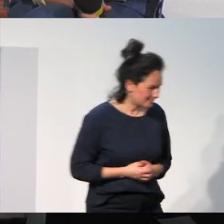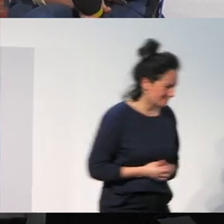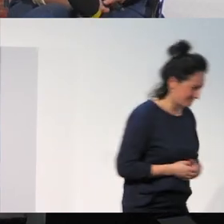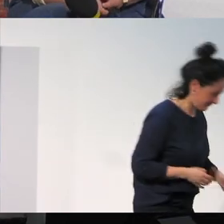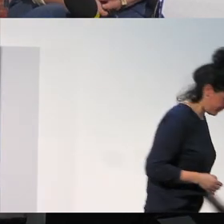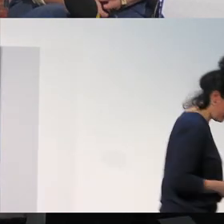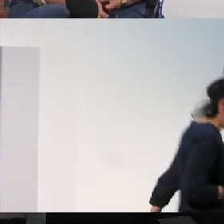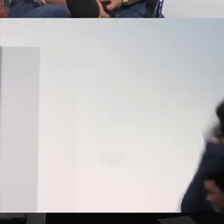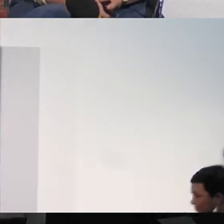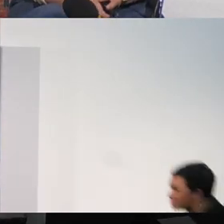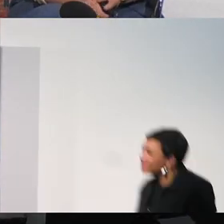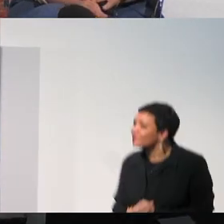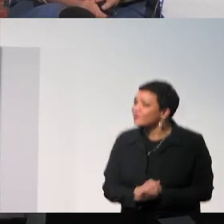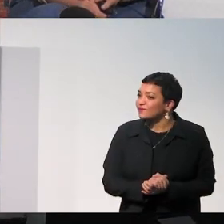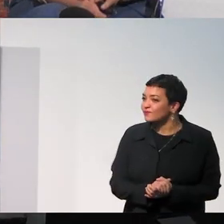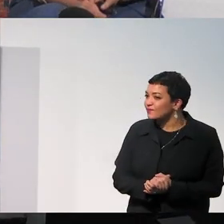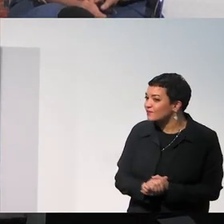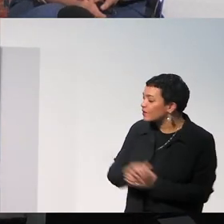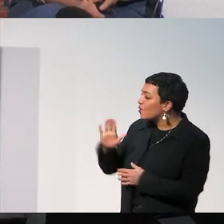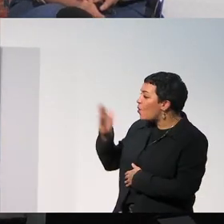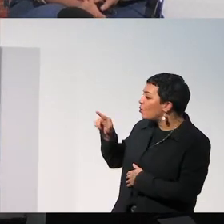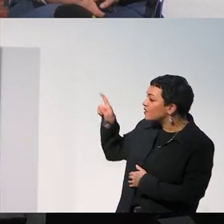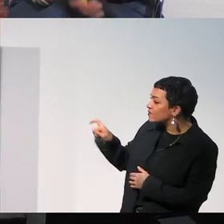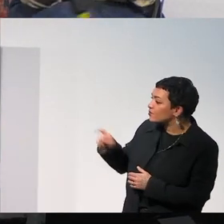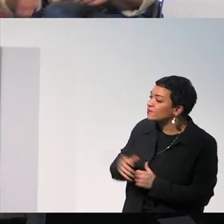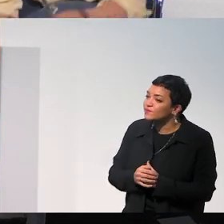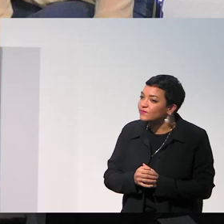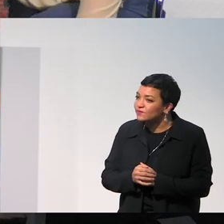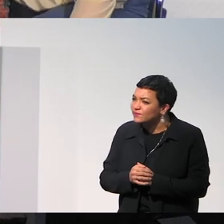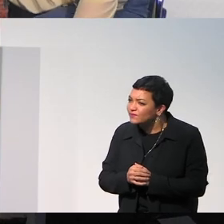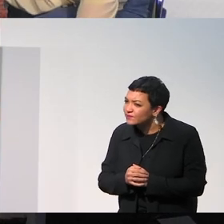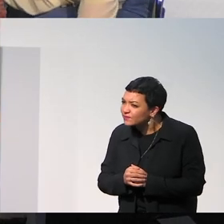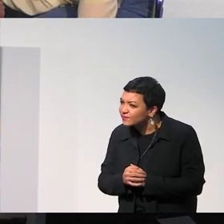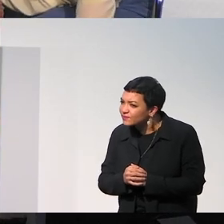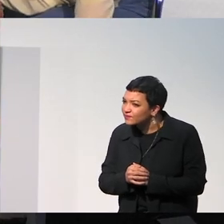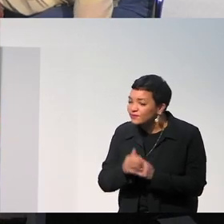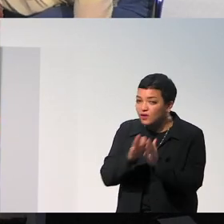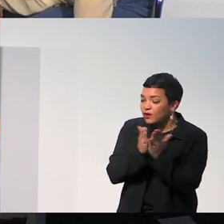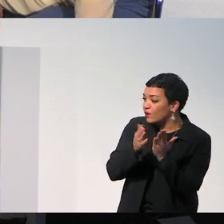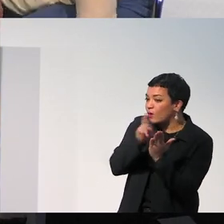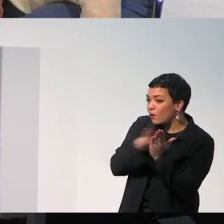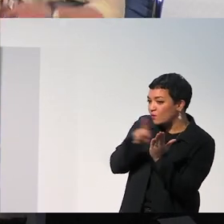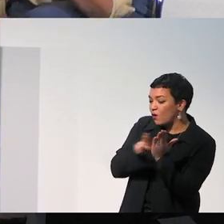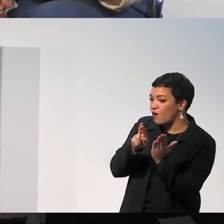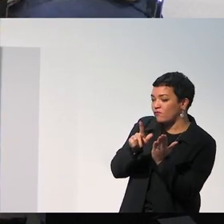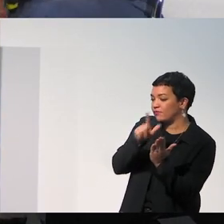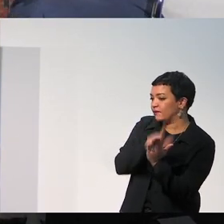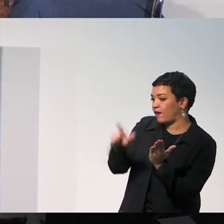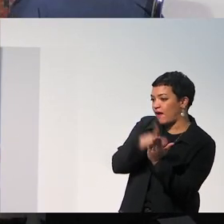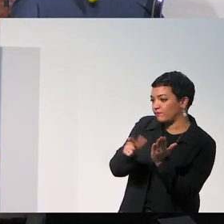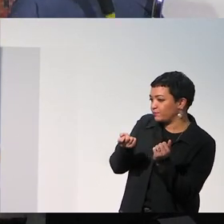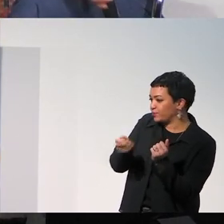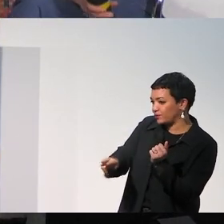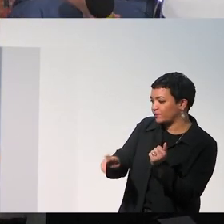En fait, c'est pas réellement une question, mais c'est pour dire qu'il y a aussi une dimension très littéraire à ce livre. C'est la littérature.